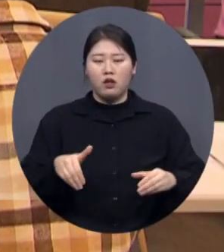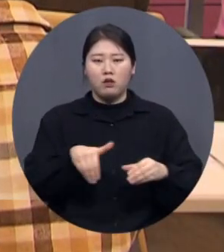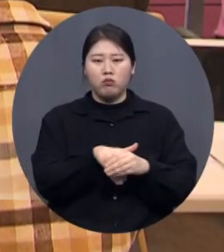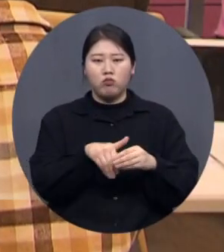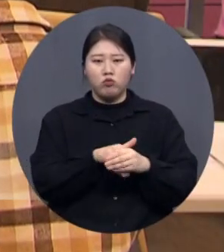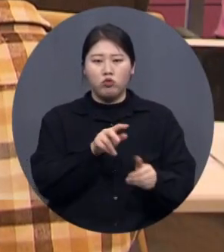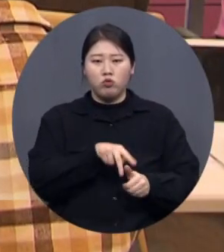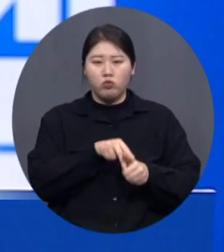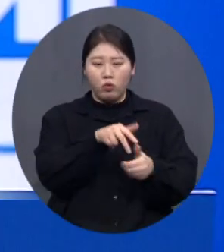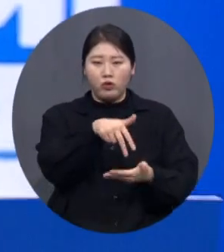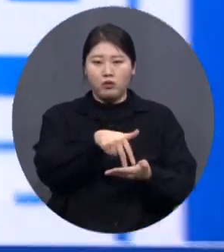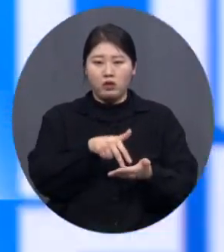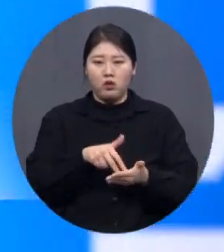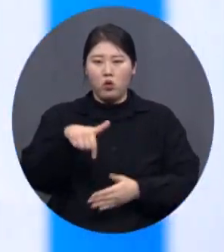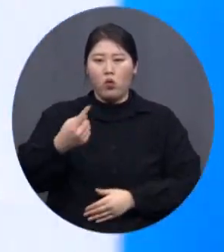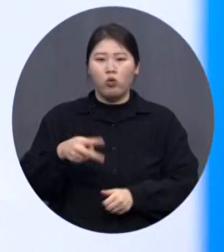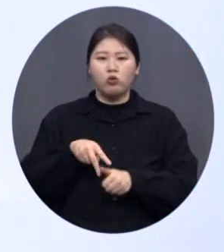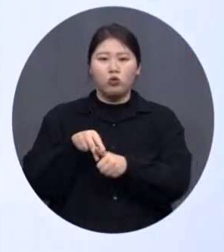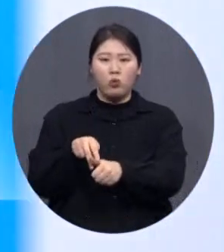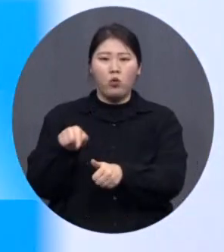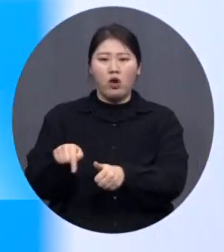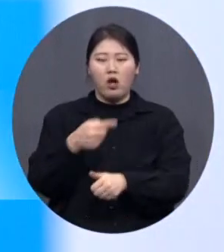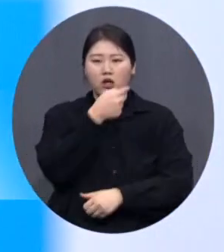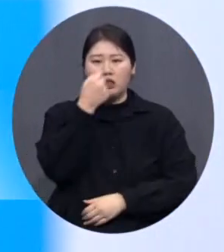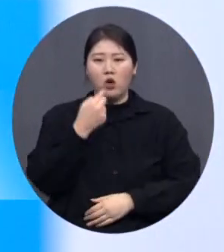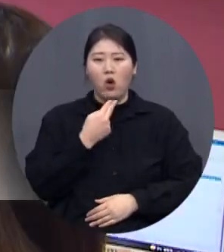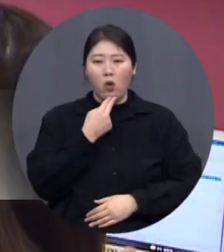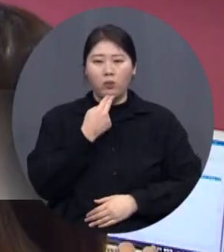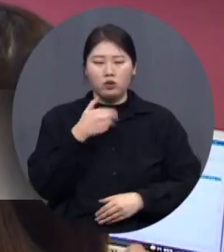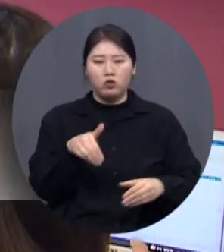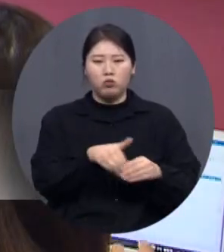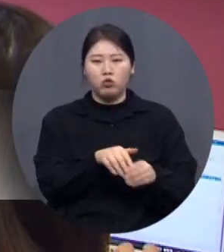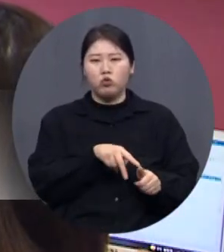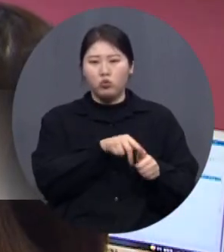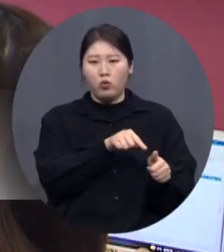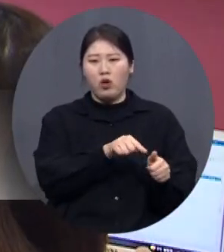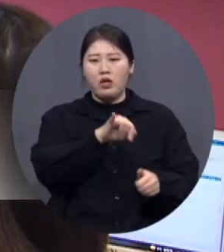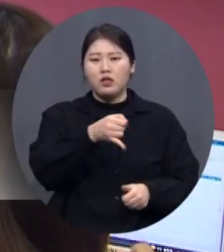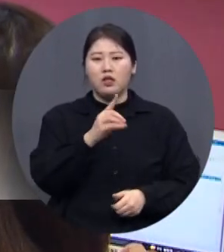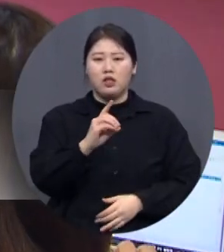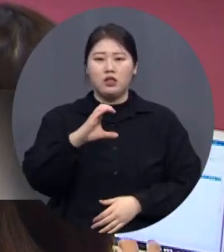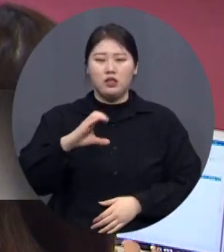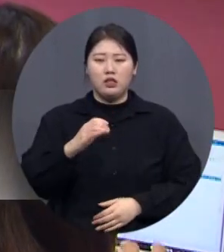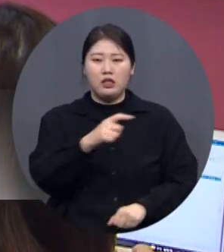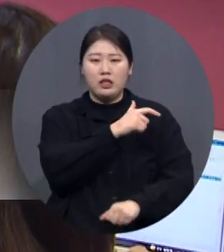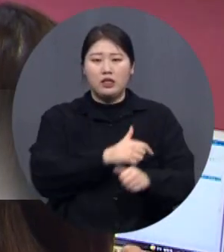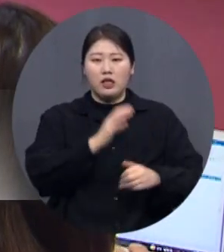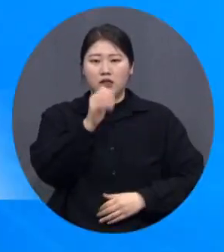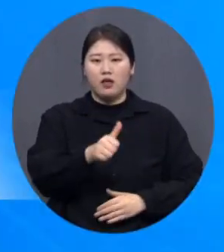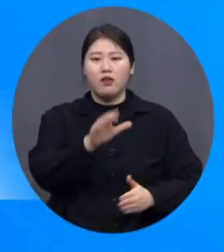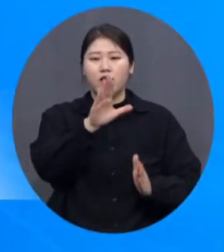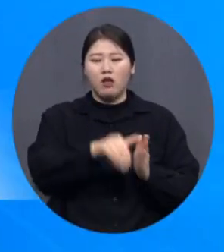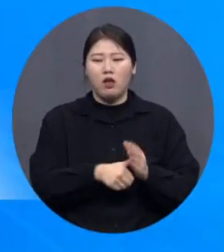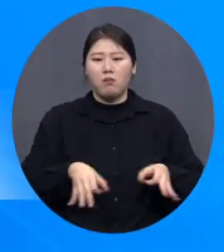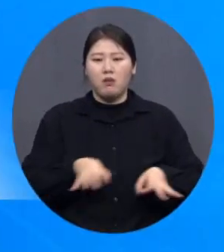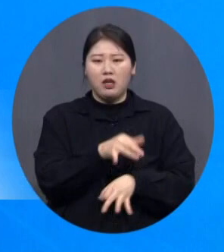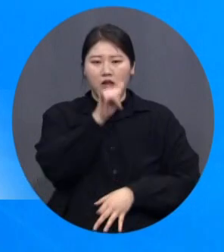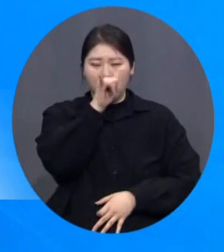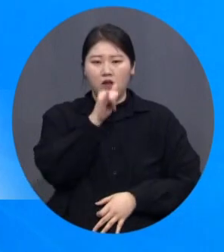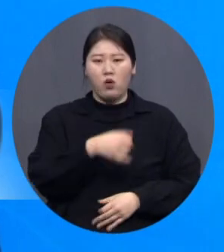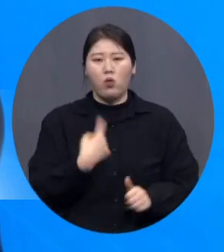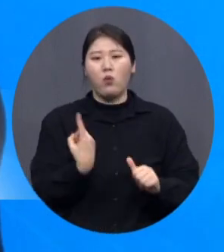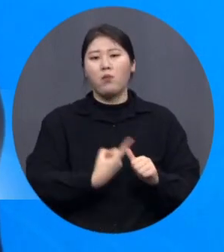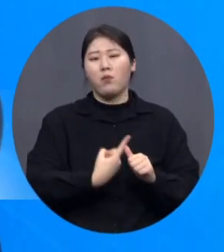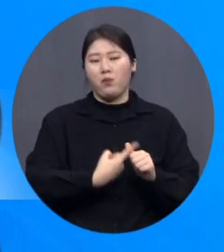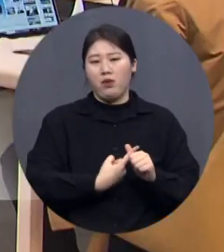후보측은 고광철 후보가 근거도 없이 문대림 후보가 JDC 이사장 제직 시 비리 혐의가 있다며 비방하고